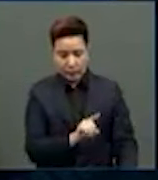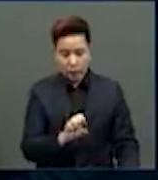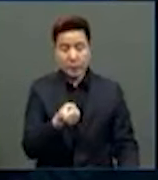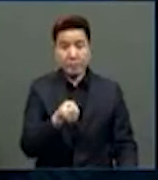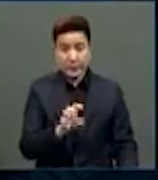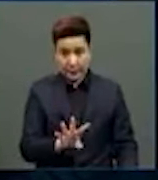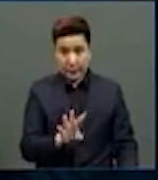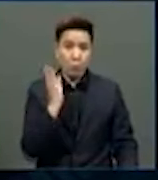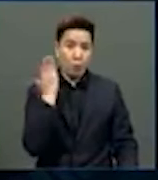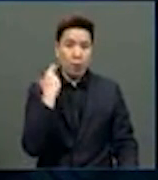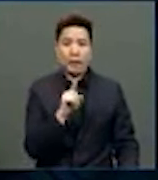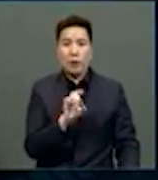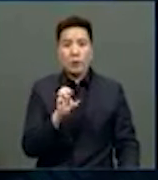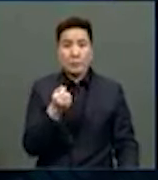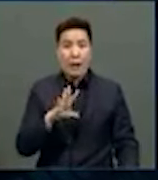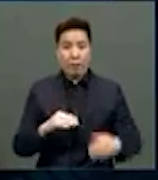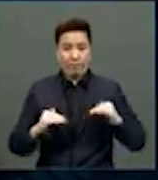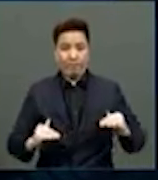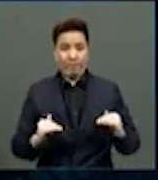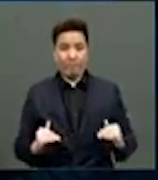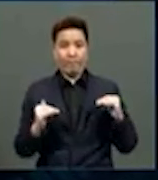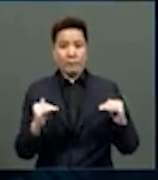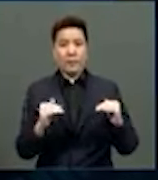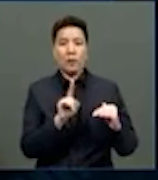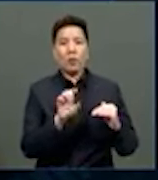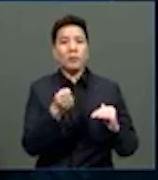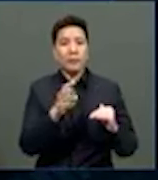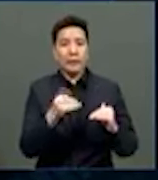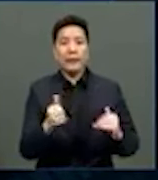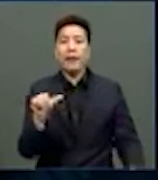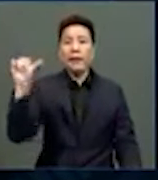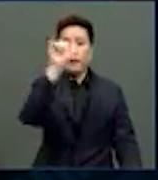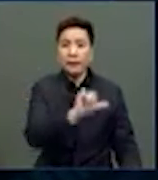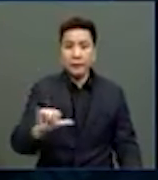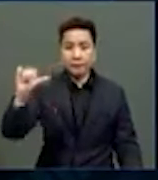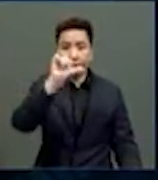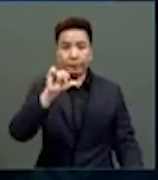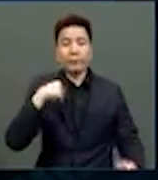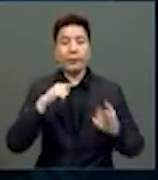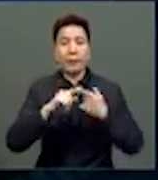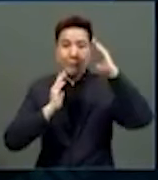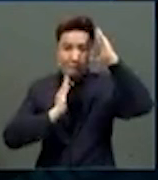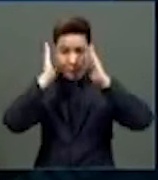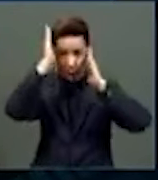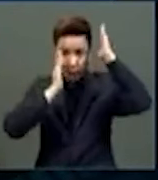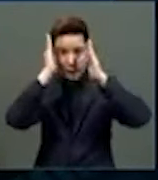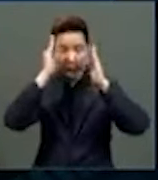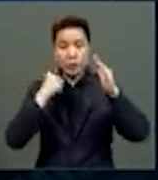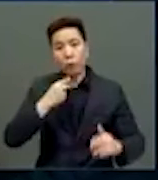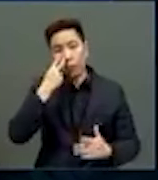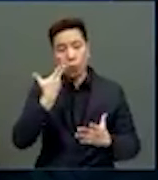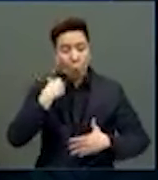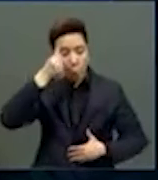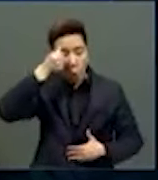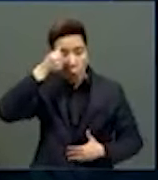เมื่อวานนี้อยู่ที่ 115ค่ะอยู่ในเสนอการเอเชียนะคะตัวเลขของมาเลเซียที่เราติดตามกัน